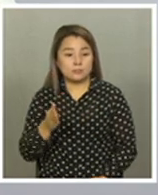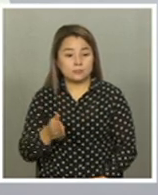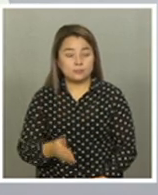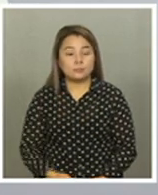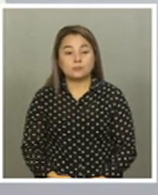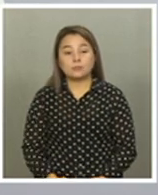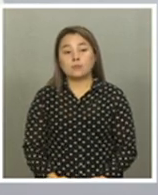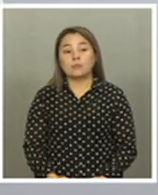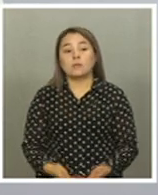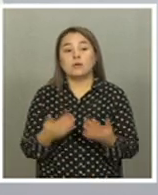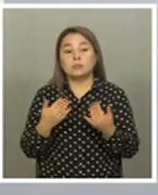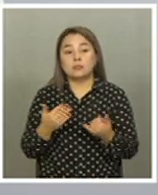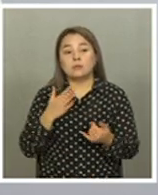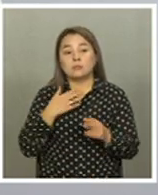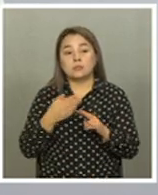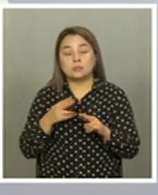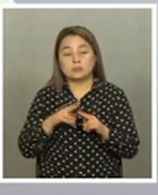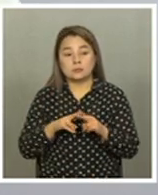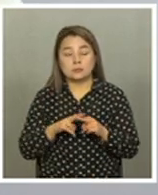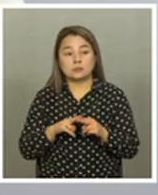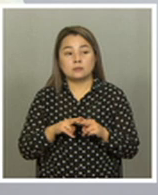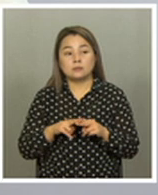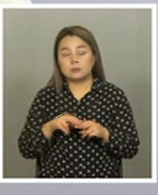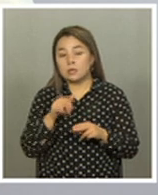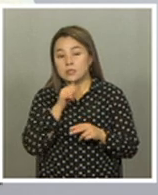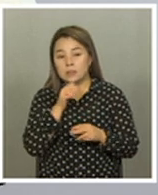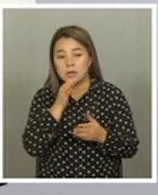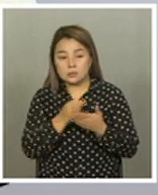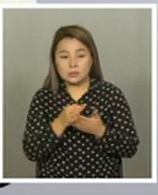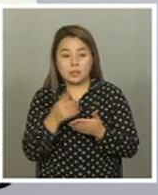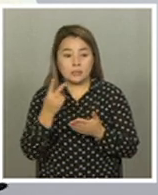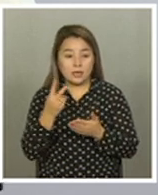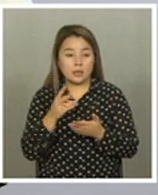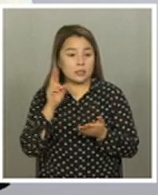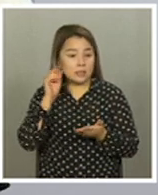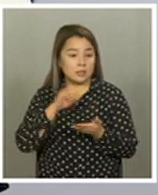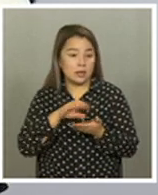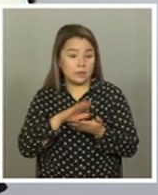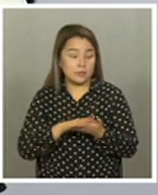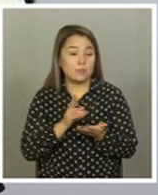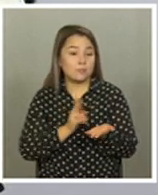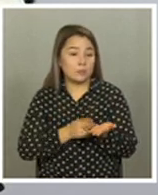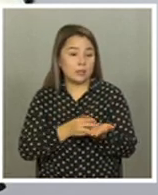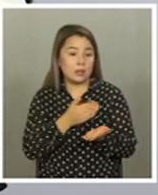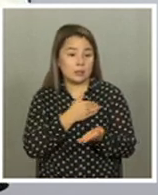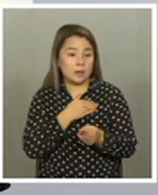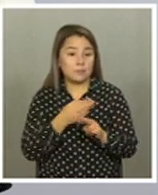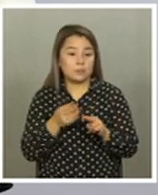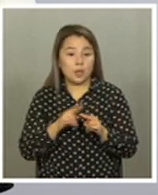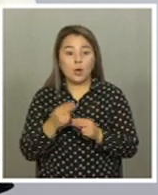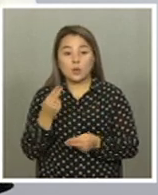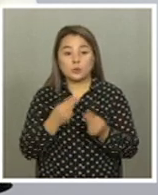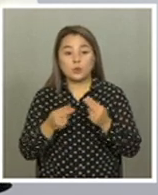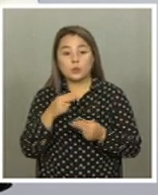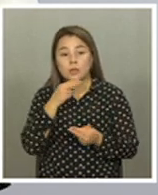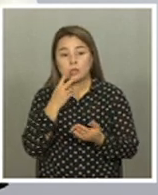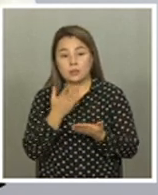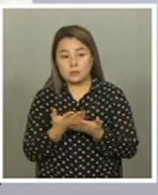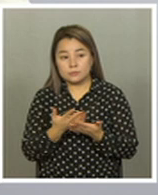біз осы теореманы, яғни екінші белгісін дәлелдейік. Мінекей суретке мұқият